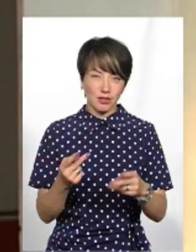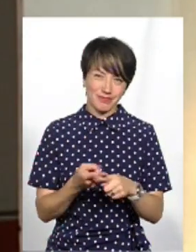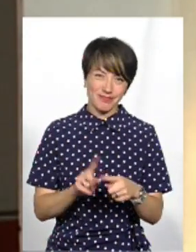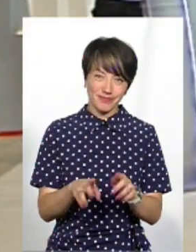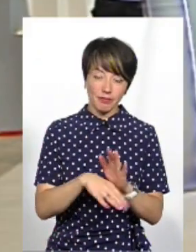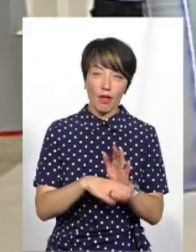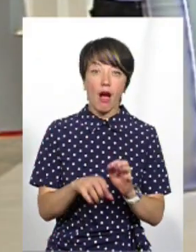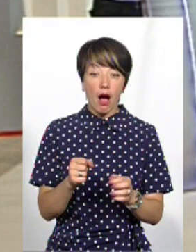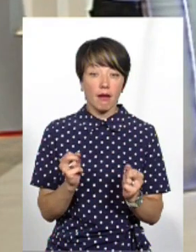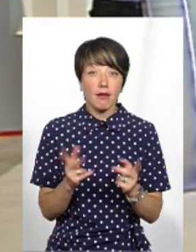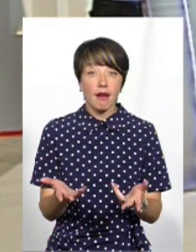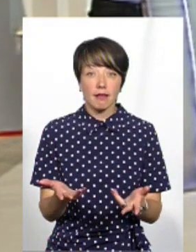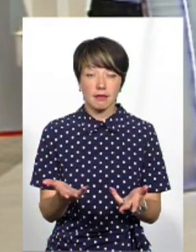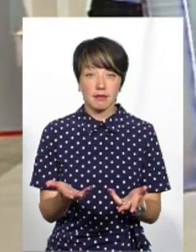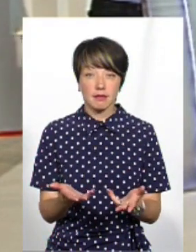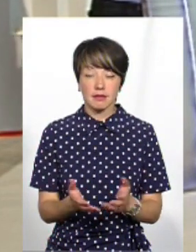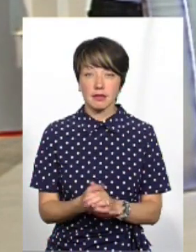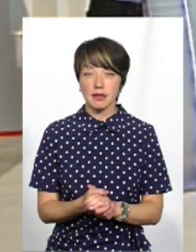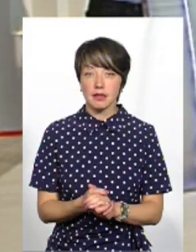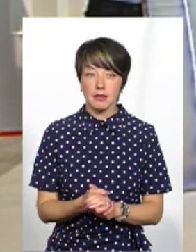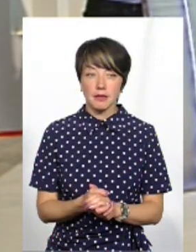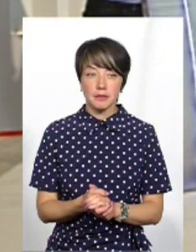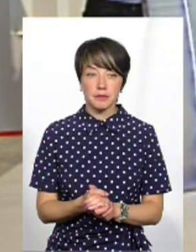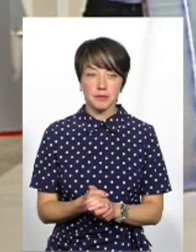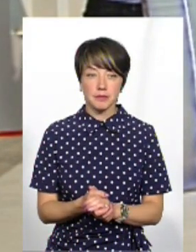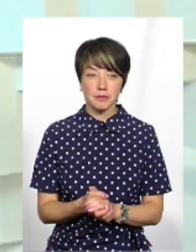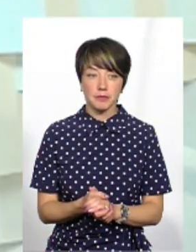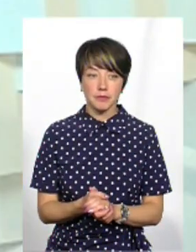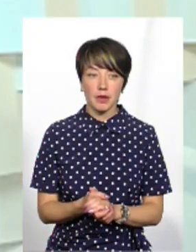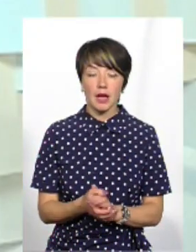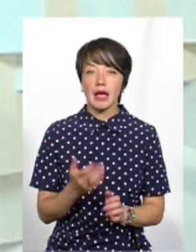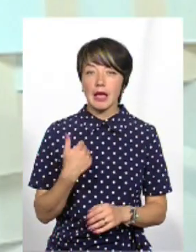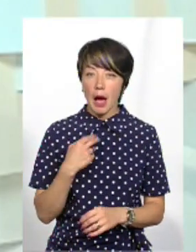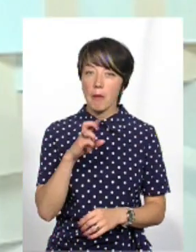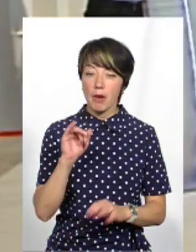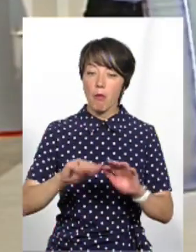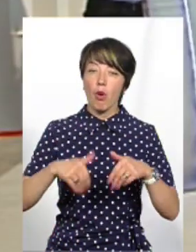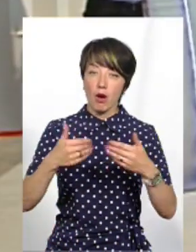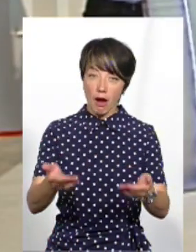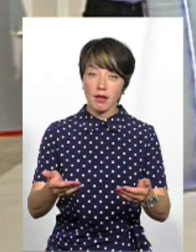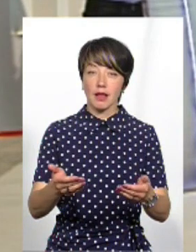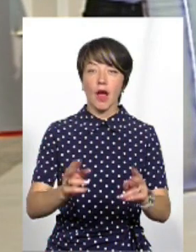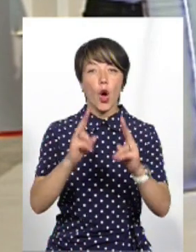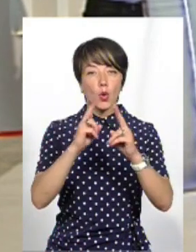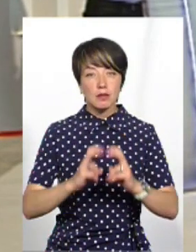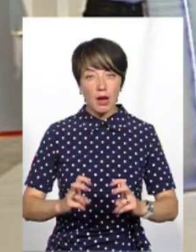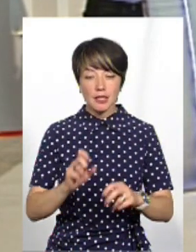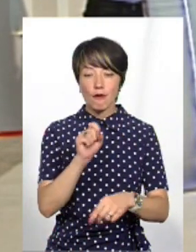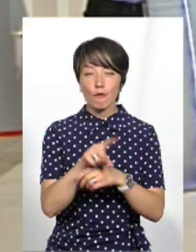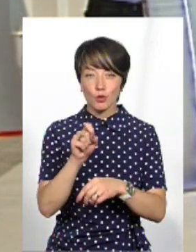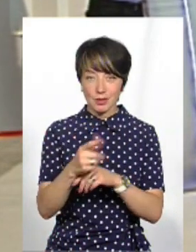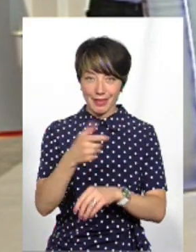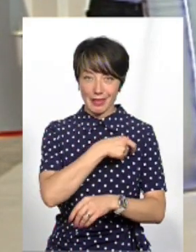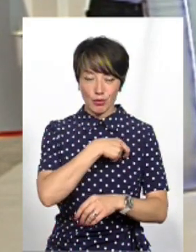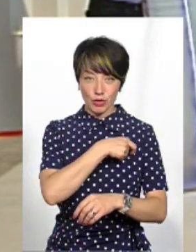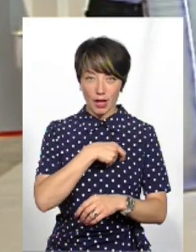це таке. А от наскільки? От, і наскільки це реалістично? Пані Оля, ну, я б порадила, напевно, розібратися з функціями